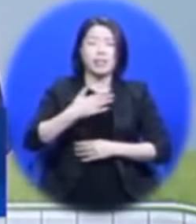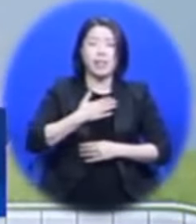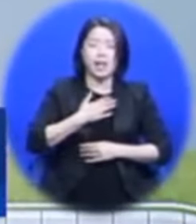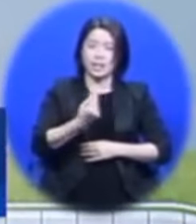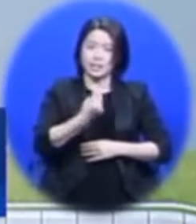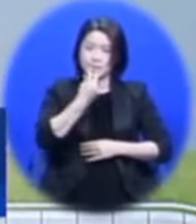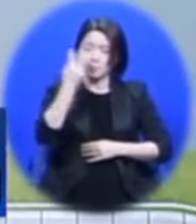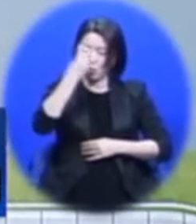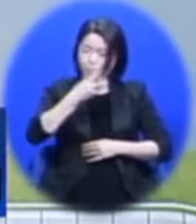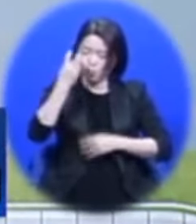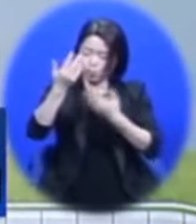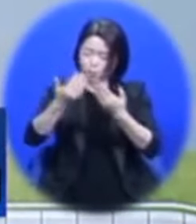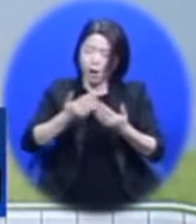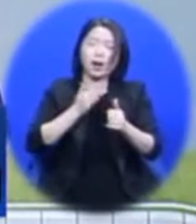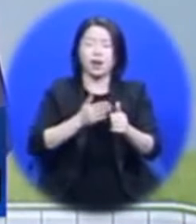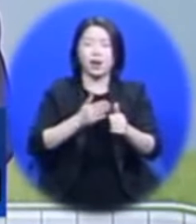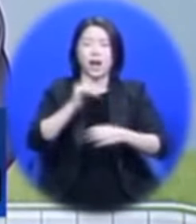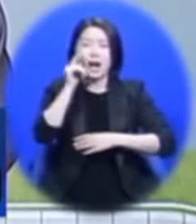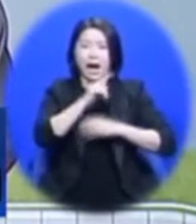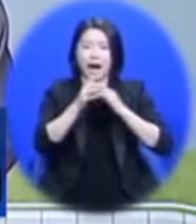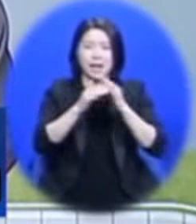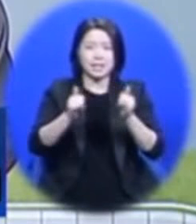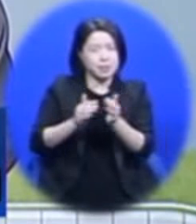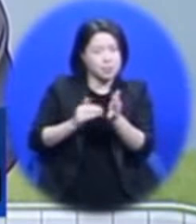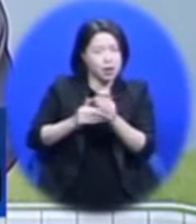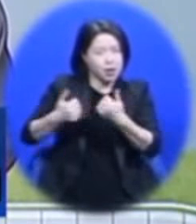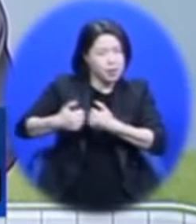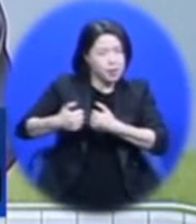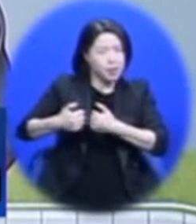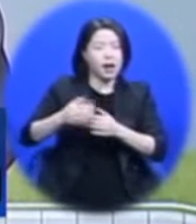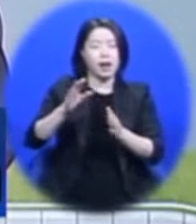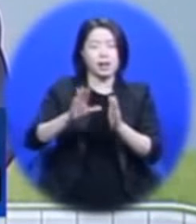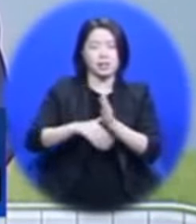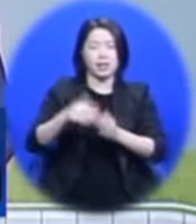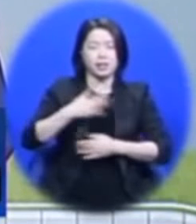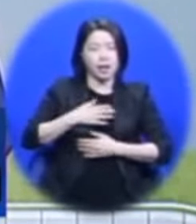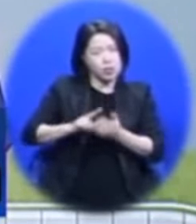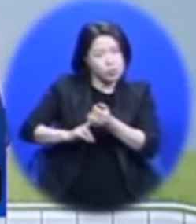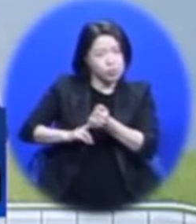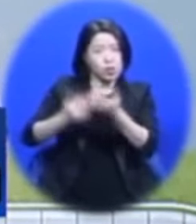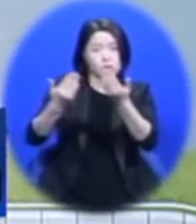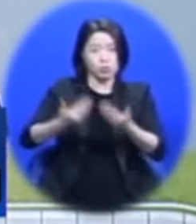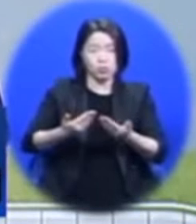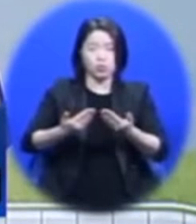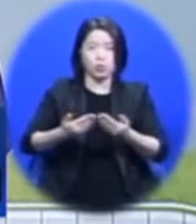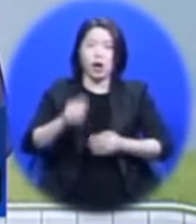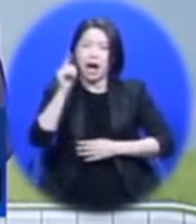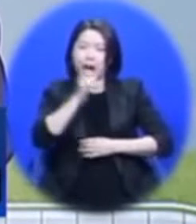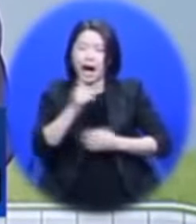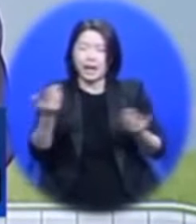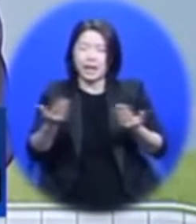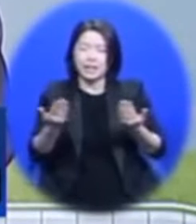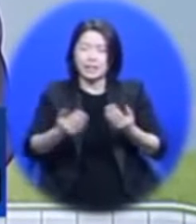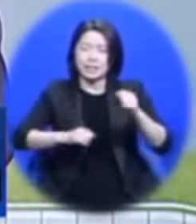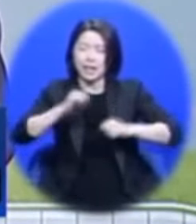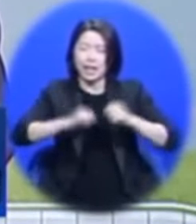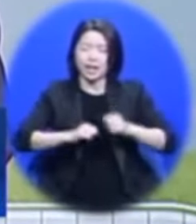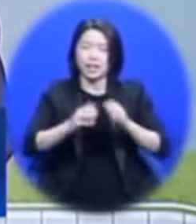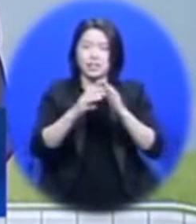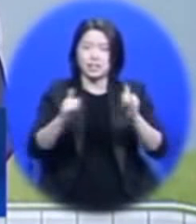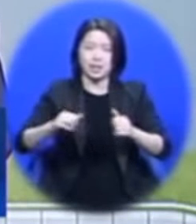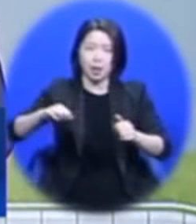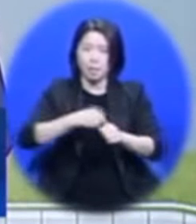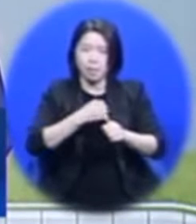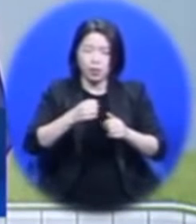생명을 지켜주십시오. 악인들이 은밀하게 모의할 때 나를 숨겨주시고, 악한 일을 저지른 자들의 폭력에서